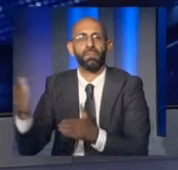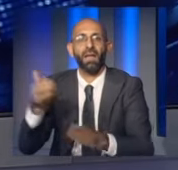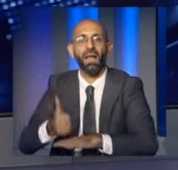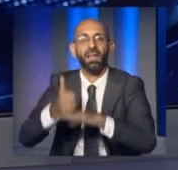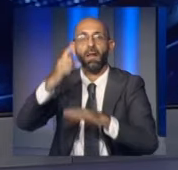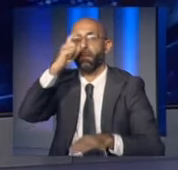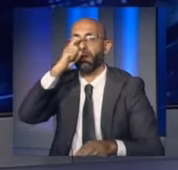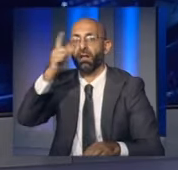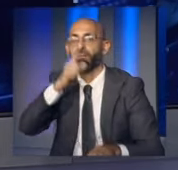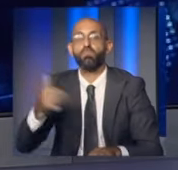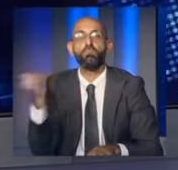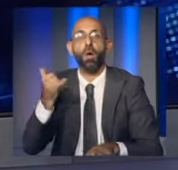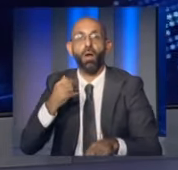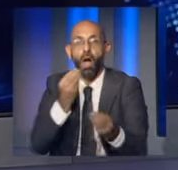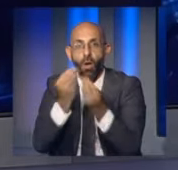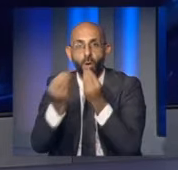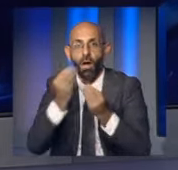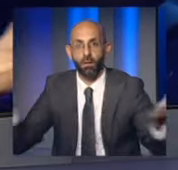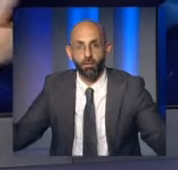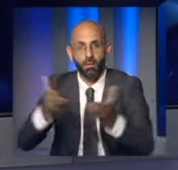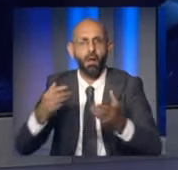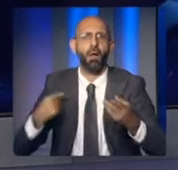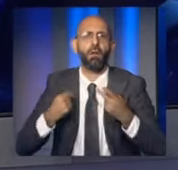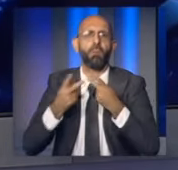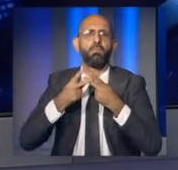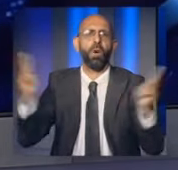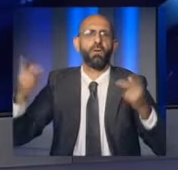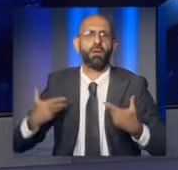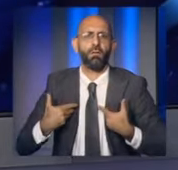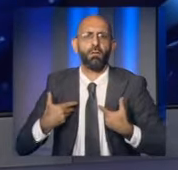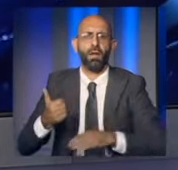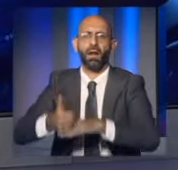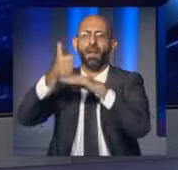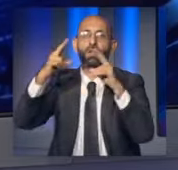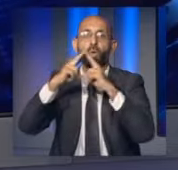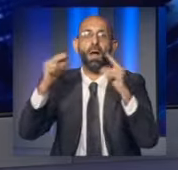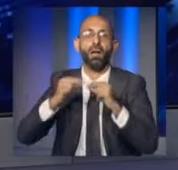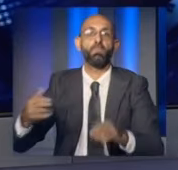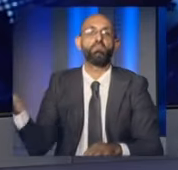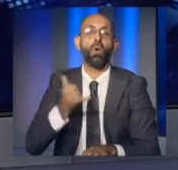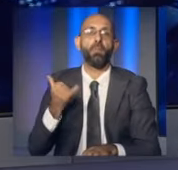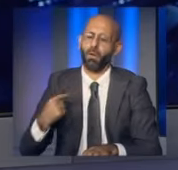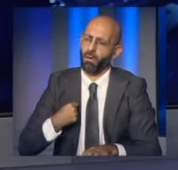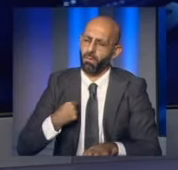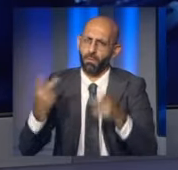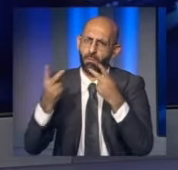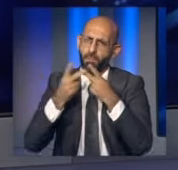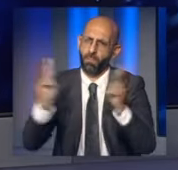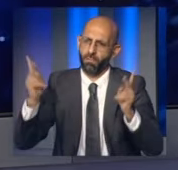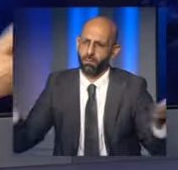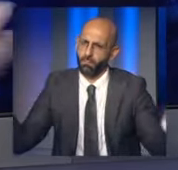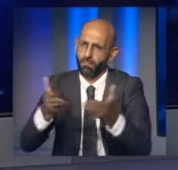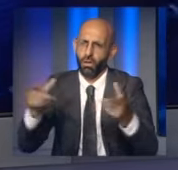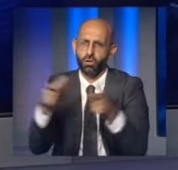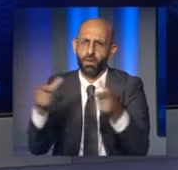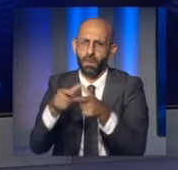الرئيس بري: إذا قرروا المشاركة في الحوار سنبادر بالدعوة لعقد جلسات متتالية بدورات متتالية لانتخاب